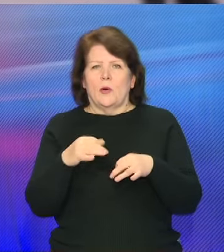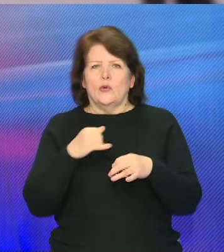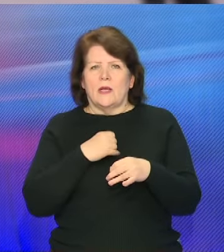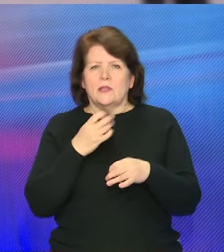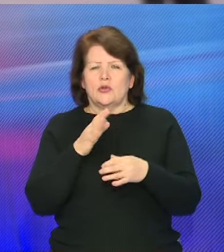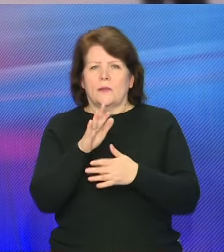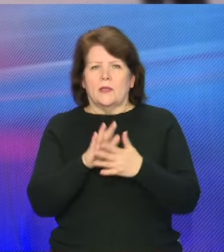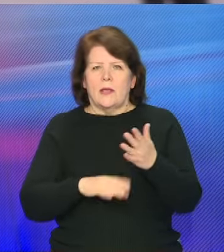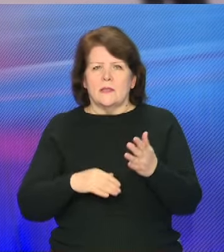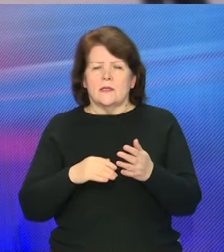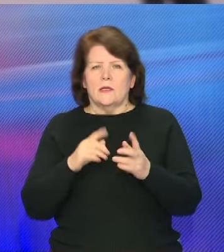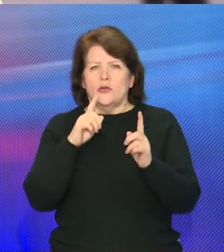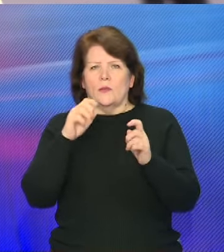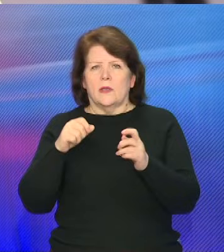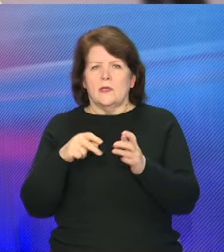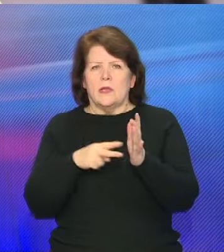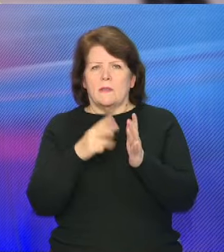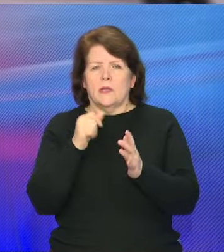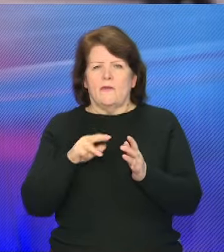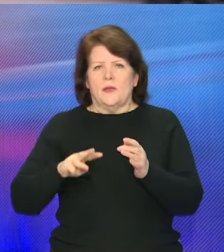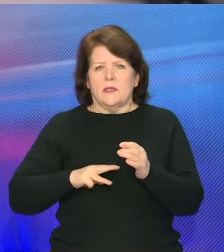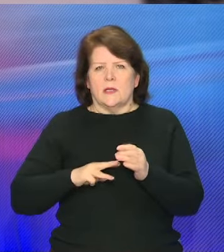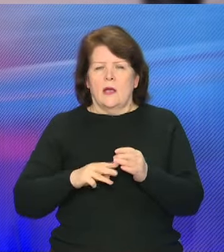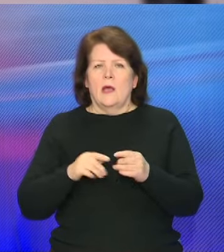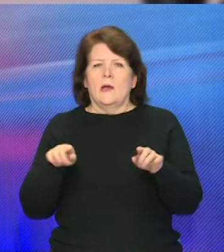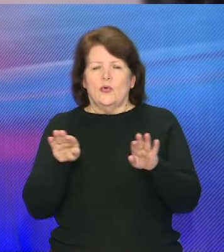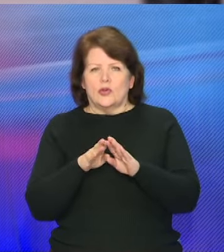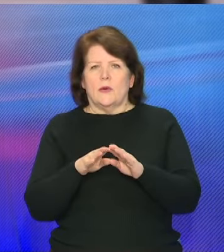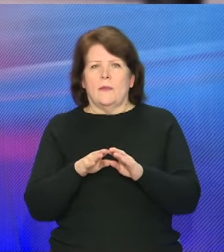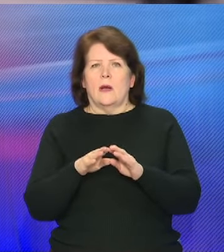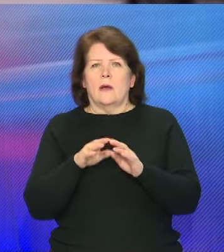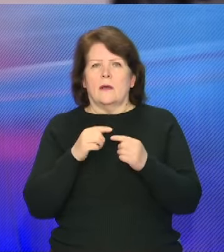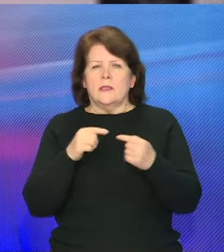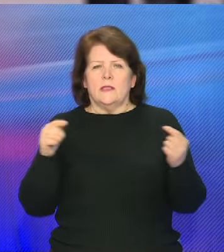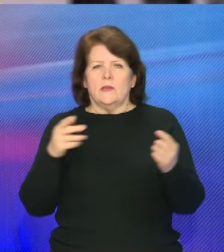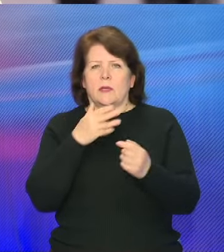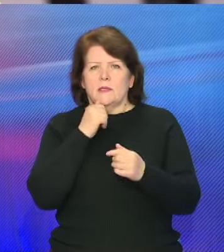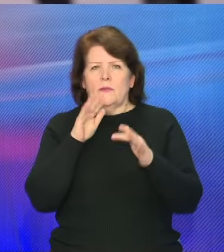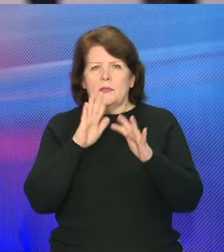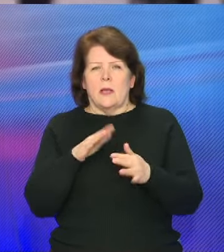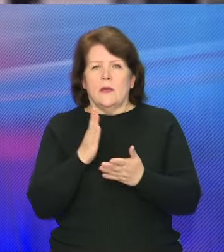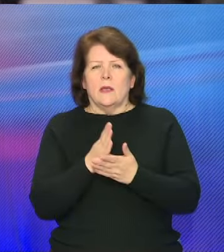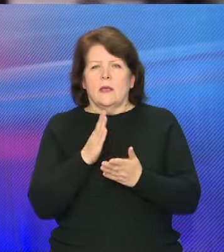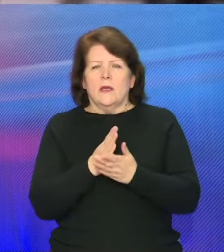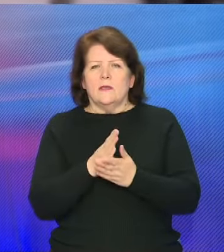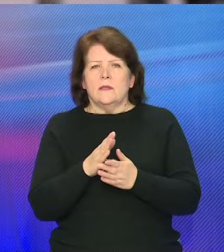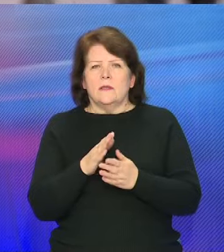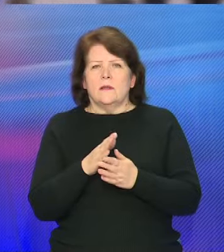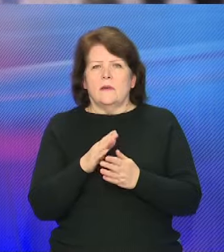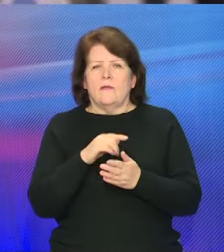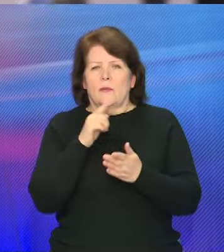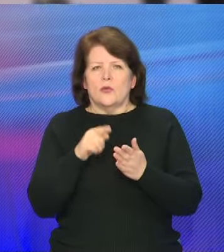у нас в Минске, съемки по тоже значимым местам, по проспектам, поэтому есть вот нюансы касательно каких-то